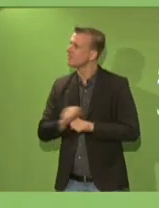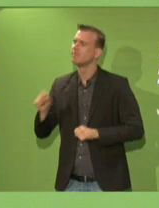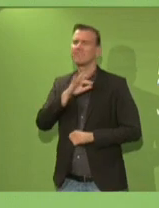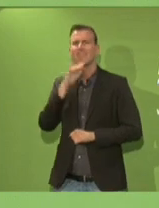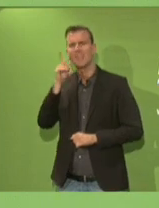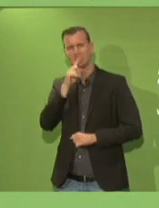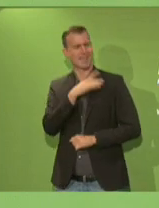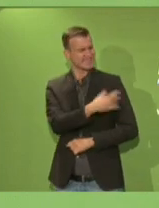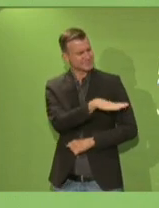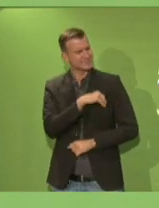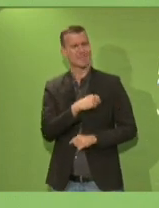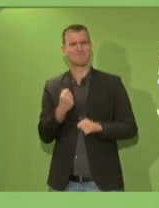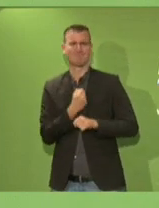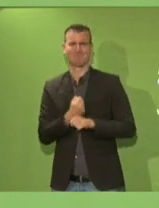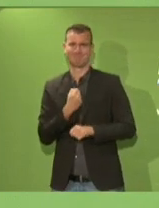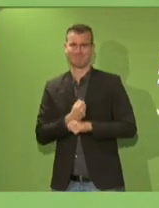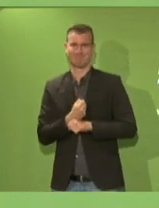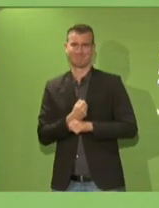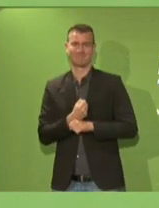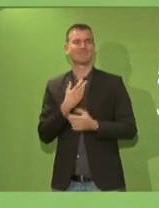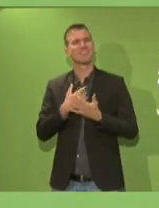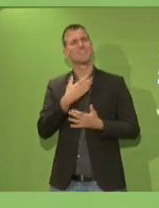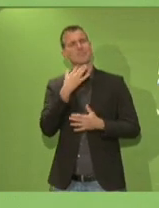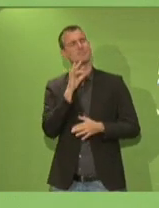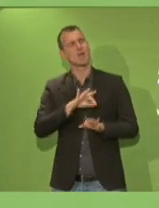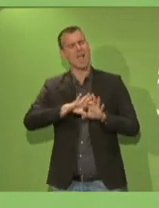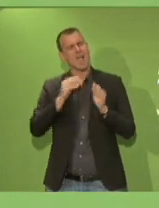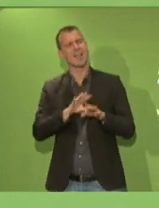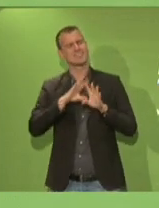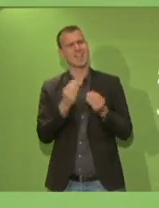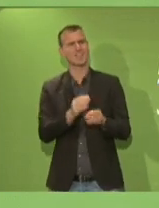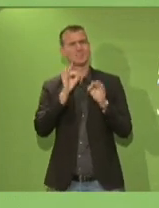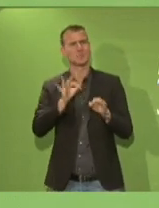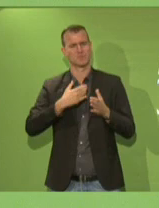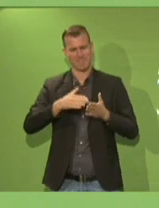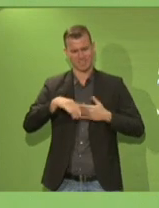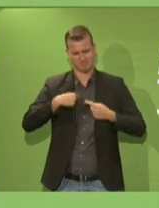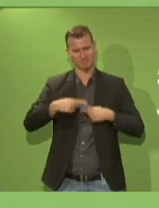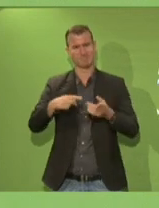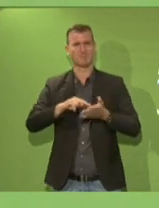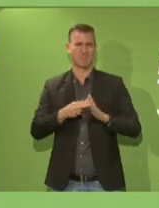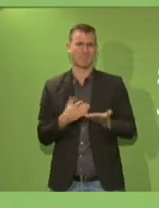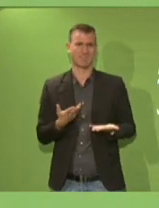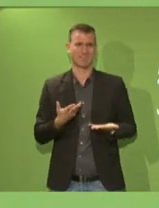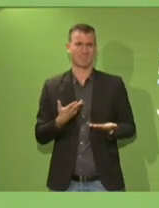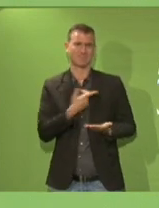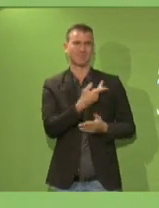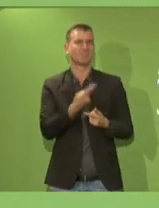Monika, zusammenzuarbeiten. Und ich wünsche dir natürlich alles, alles Gute für die weitere Politik. Du bleibst uns ja